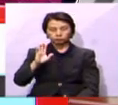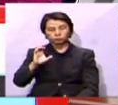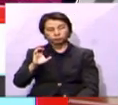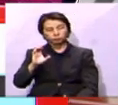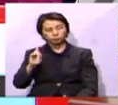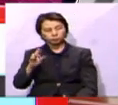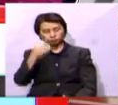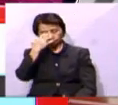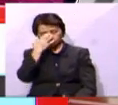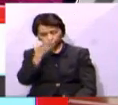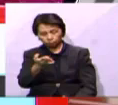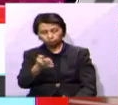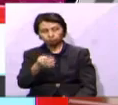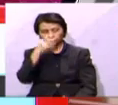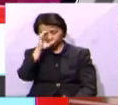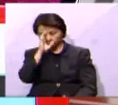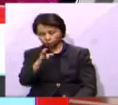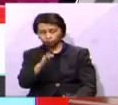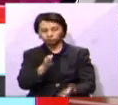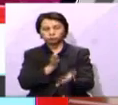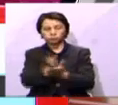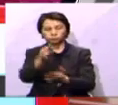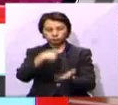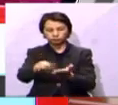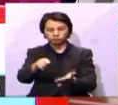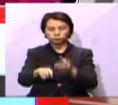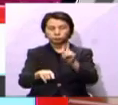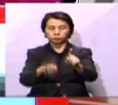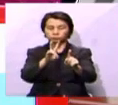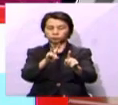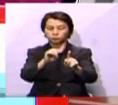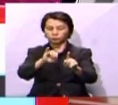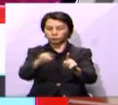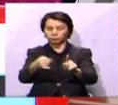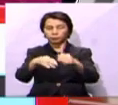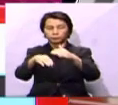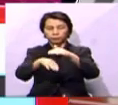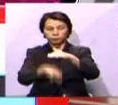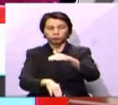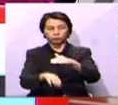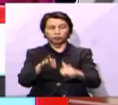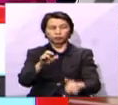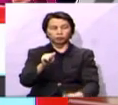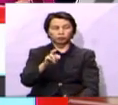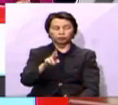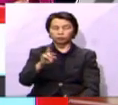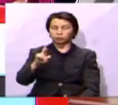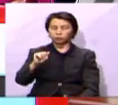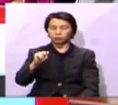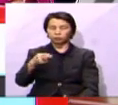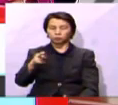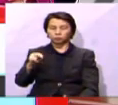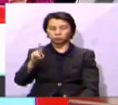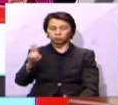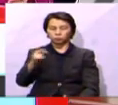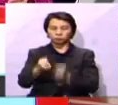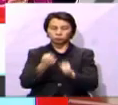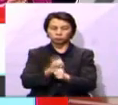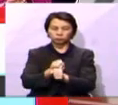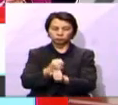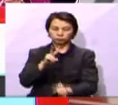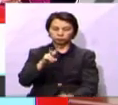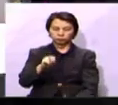untuk menawarkan pembiayaan melebihi RM170 juta ringgit di bawah skim Ar-Rahnu menjelang tahun